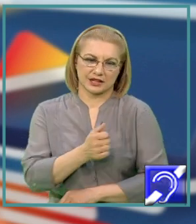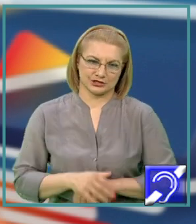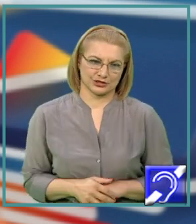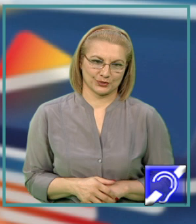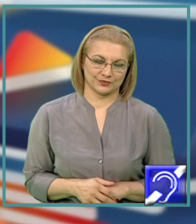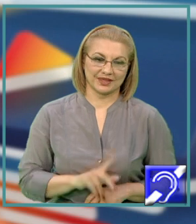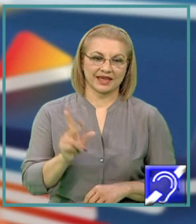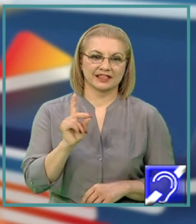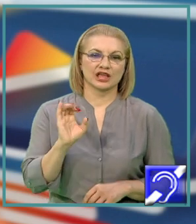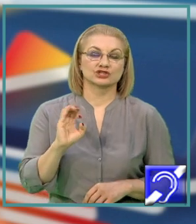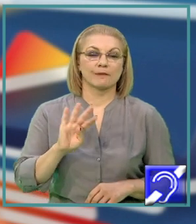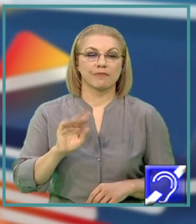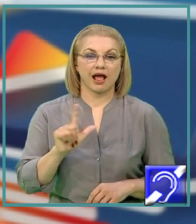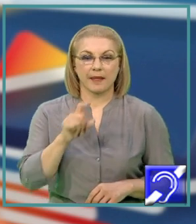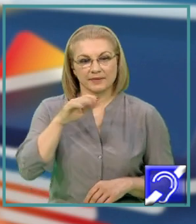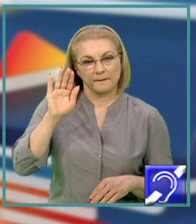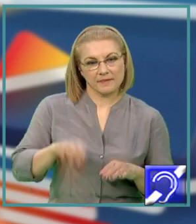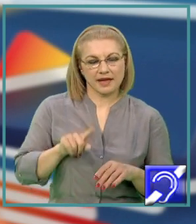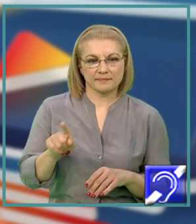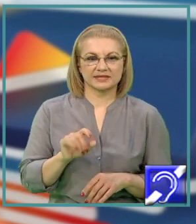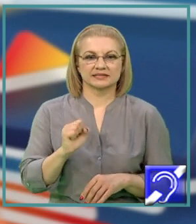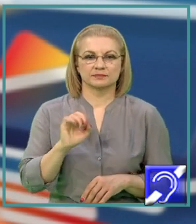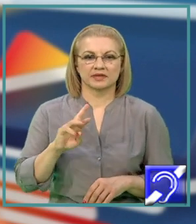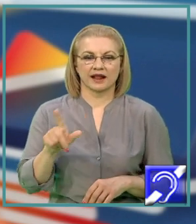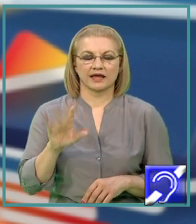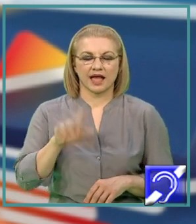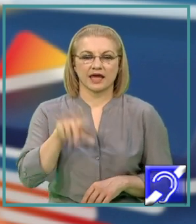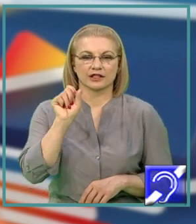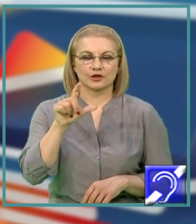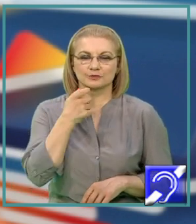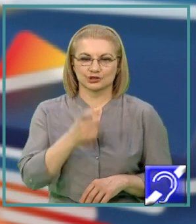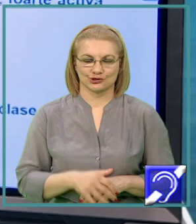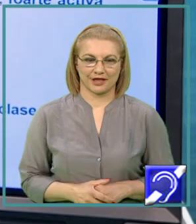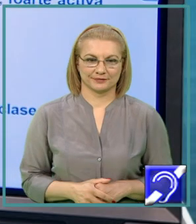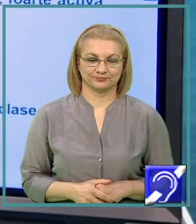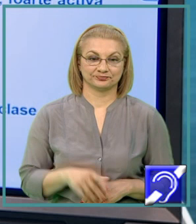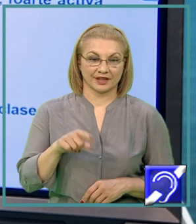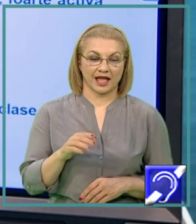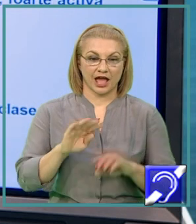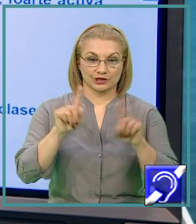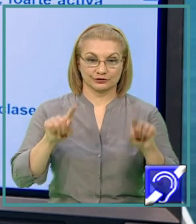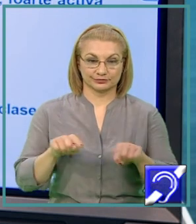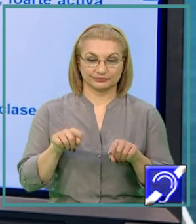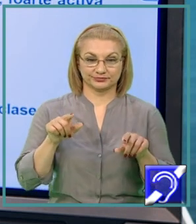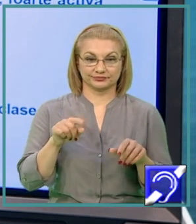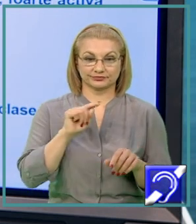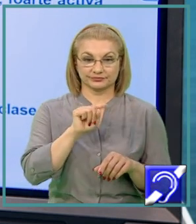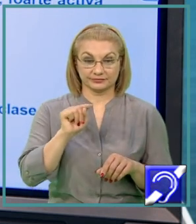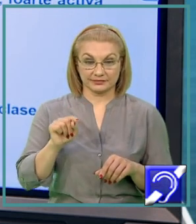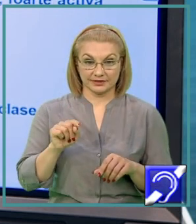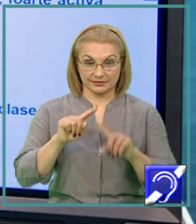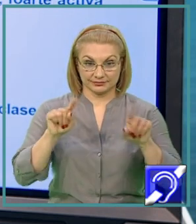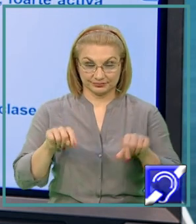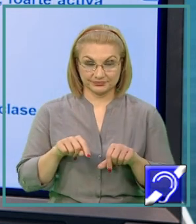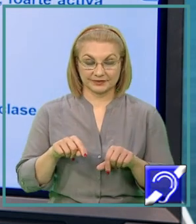Decebal, băiatul cel mic al lui Spirache, 12 ani. Aici, între paranteze drepte, am întrerupt